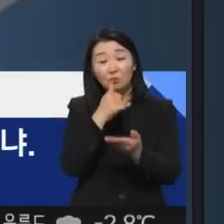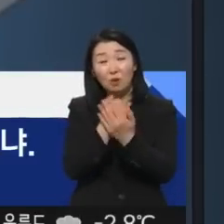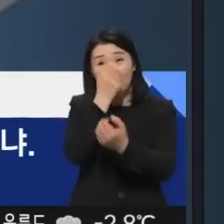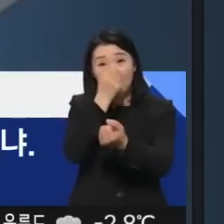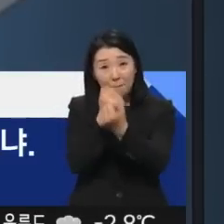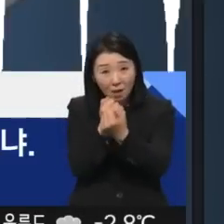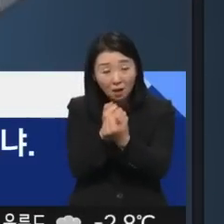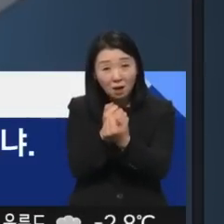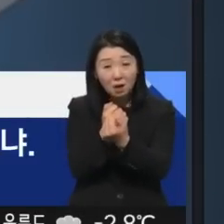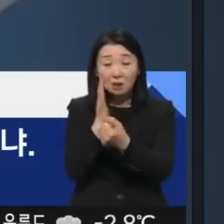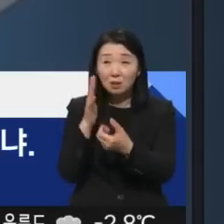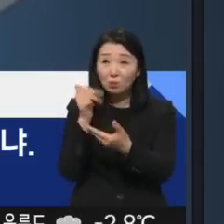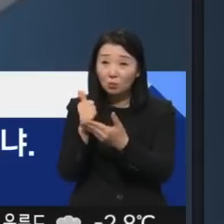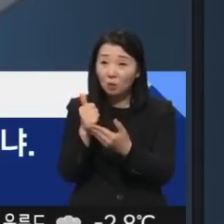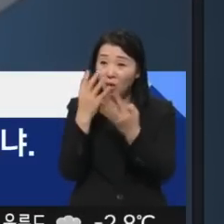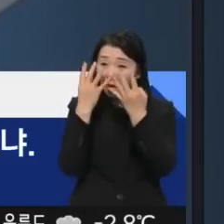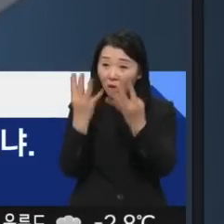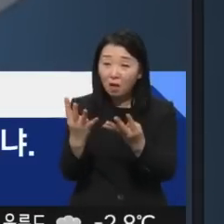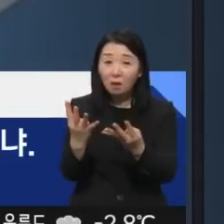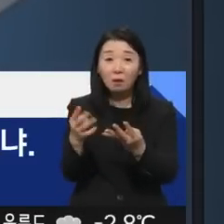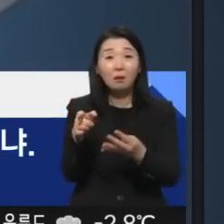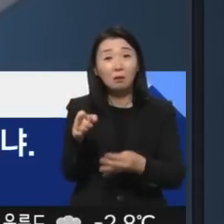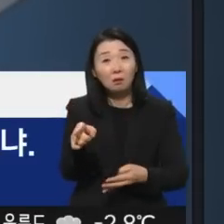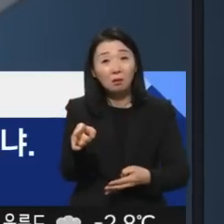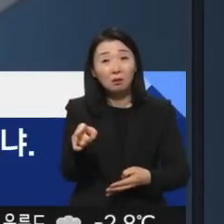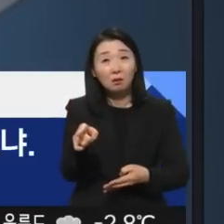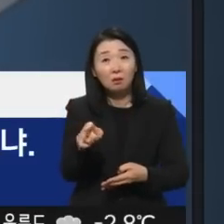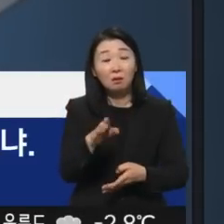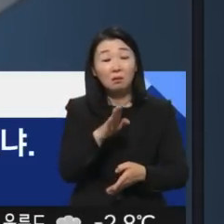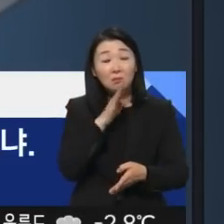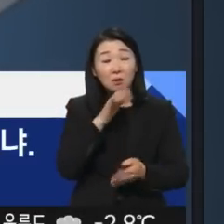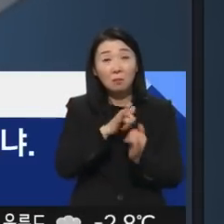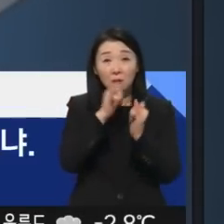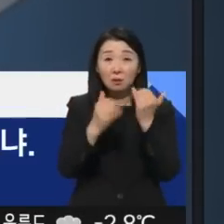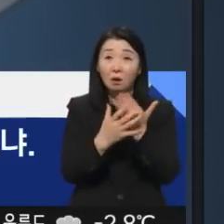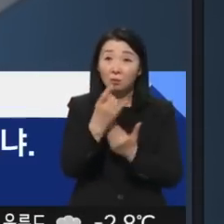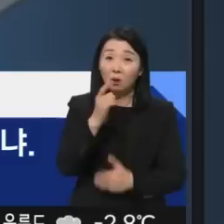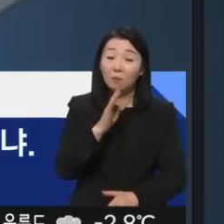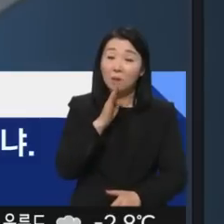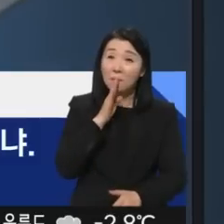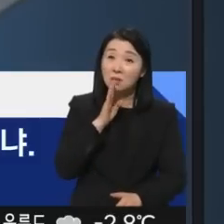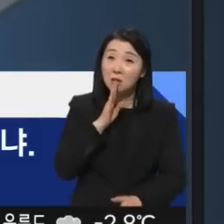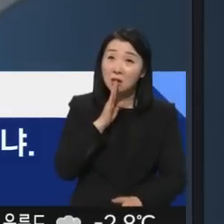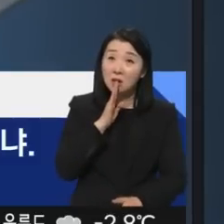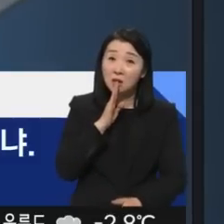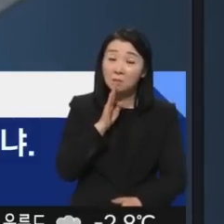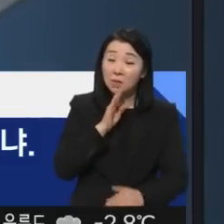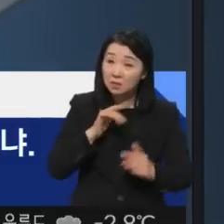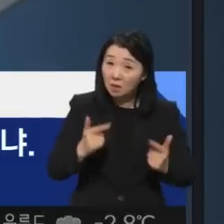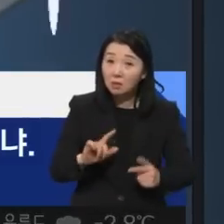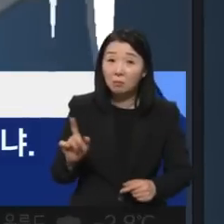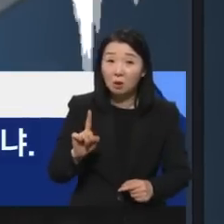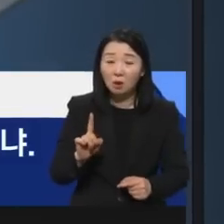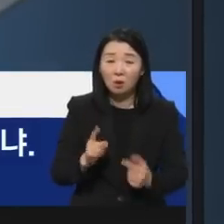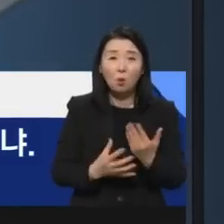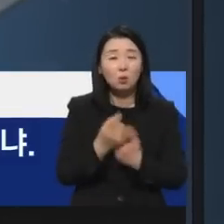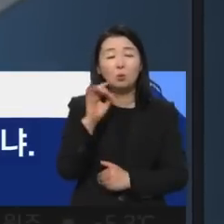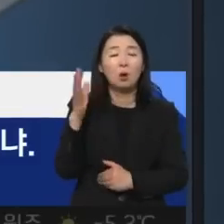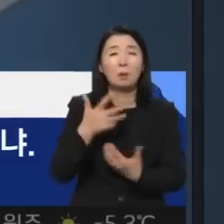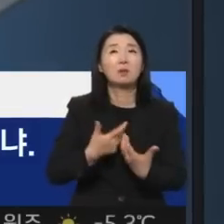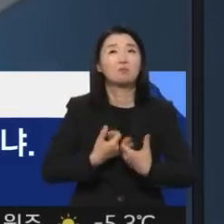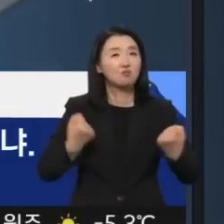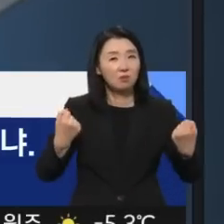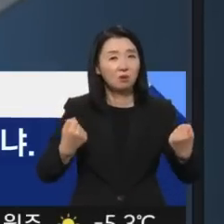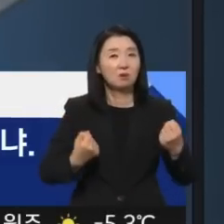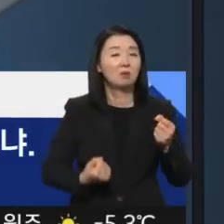파렴치범이었던 이 MB를 풀어주는 게 과연 사회 통합에 도움이 되겠냐? 오히려 통합이 아니라 분열을